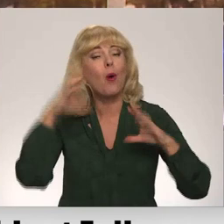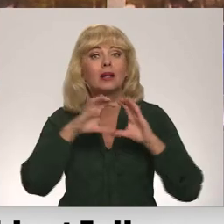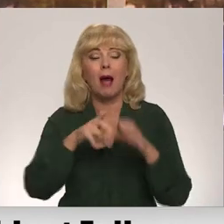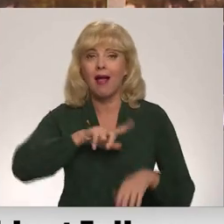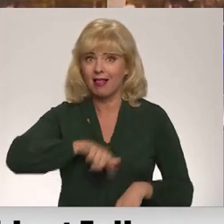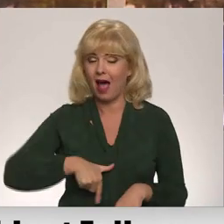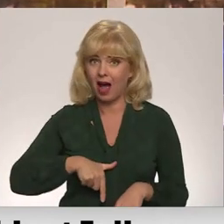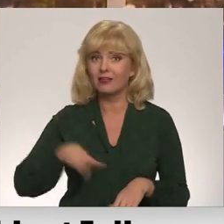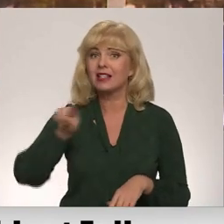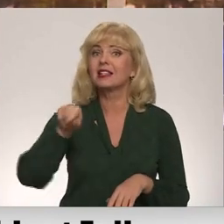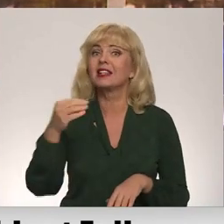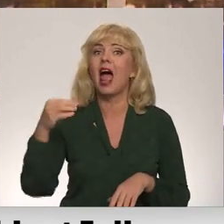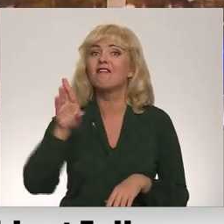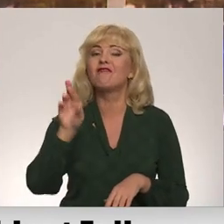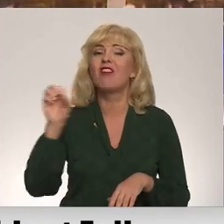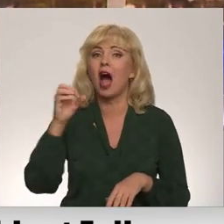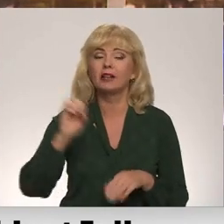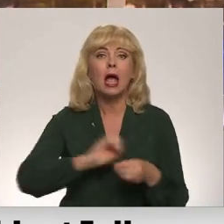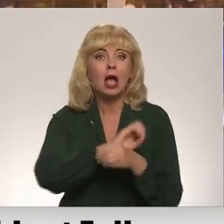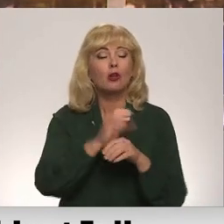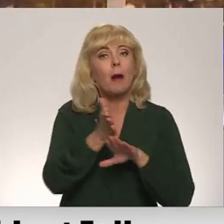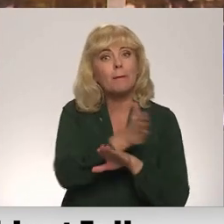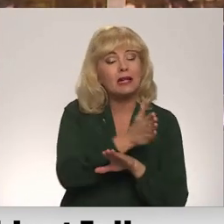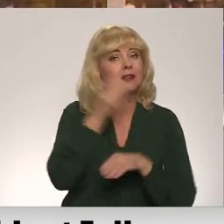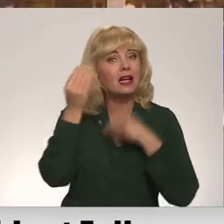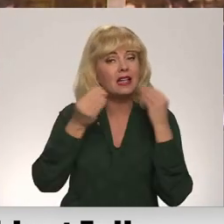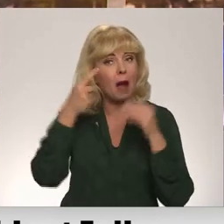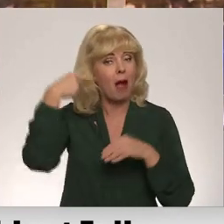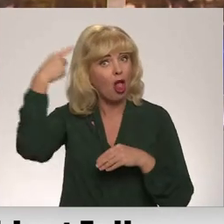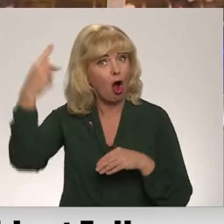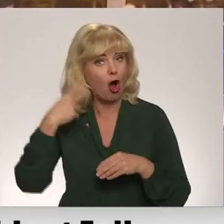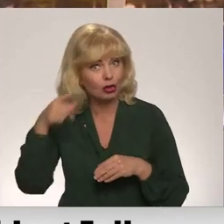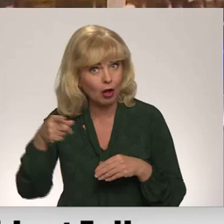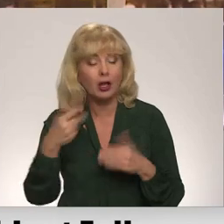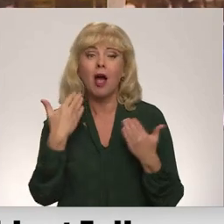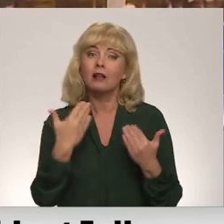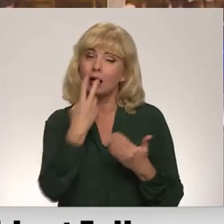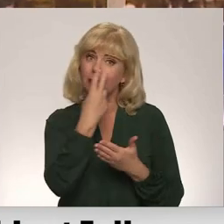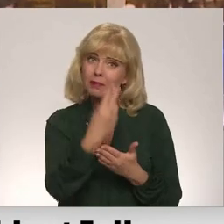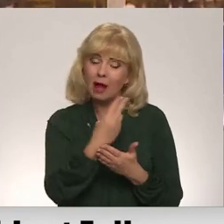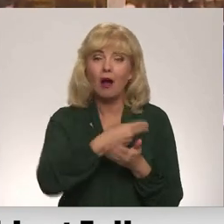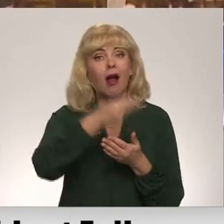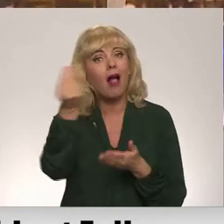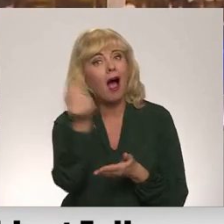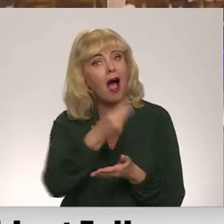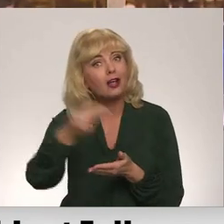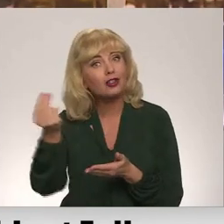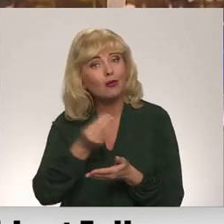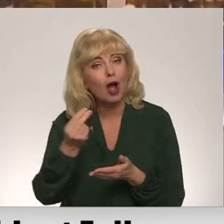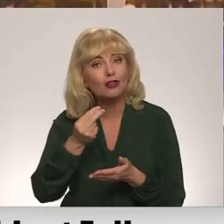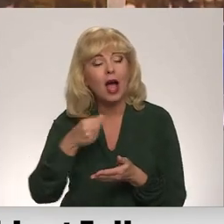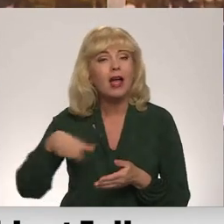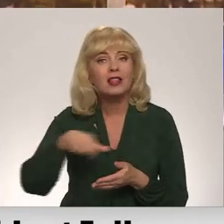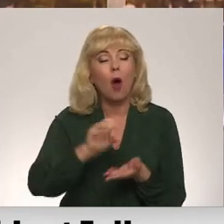Latviete Stefānija Vektere pirms pandēmijas bija grimu mākslinieca Londonā, taču tagad viņa pievērsusies arī gleznošanai. Daugavs